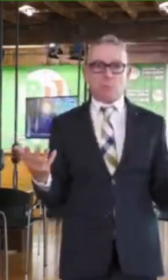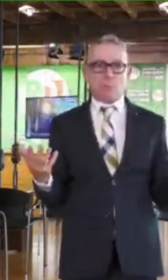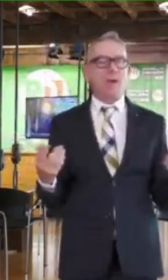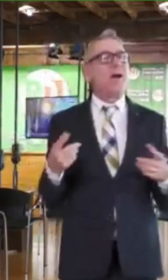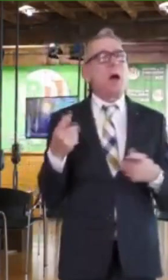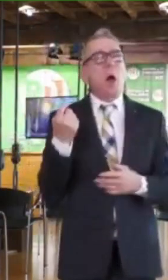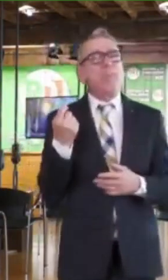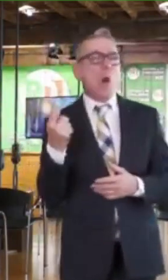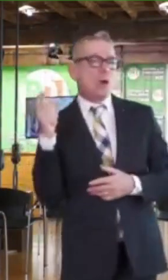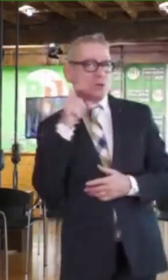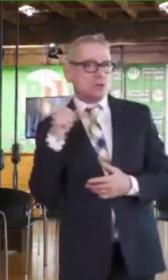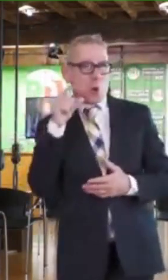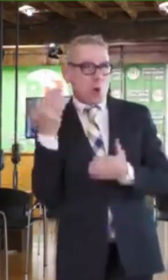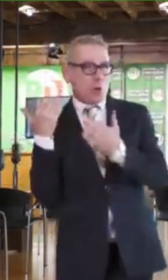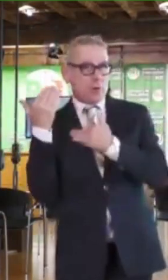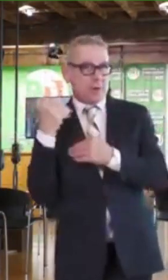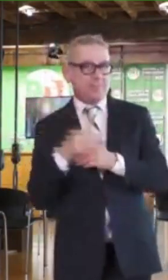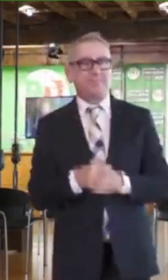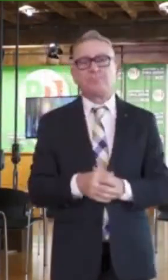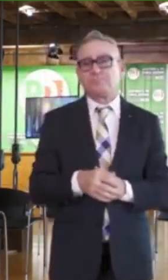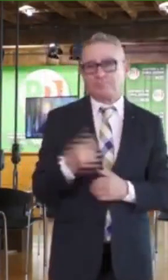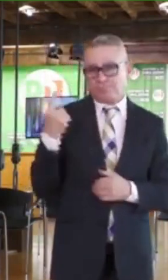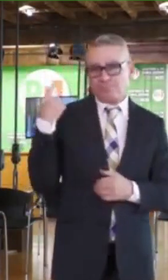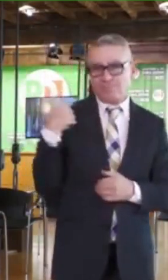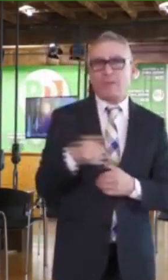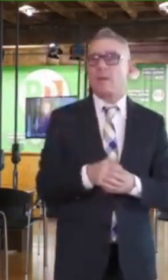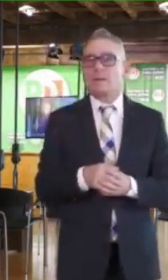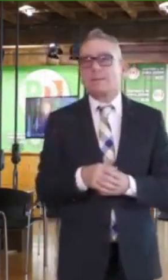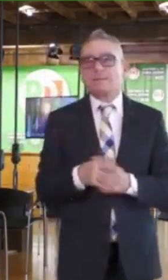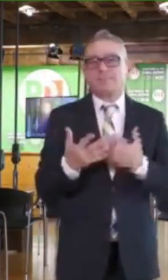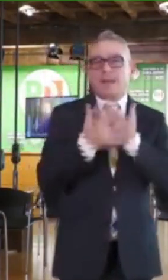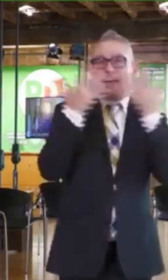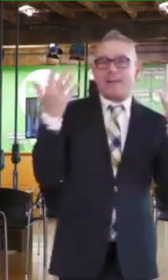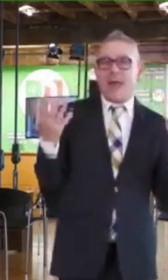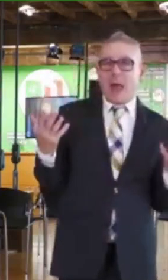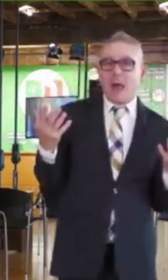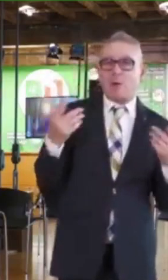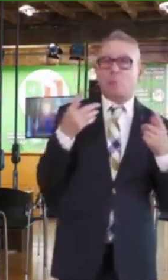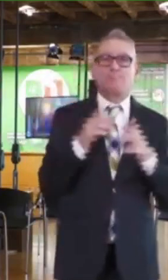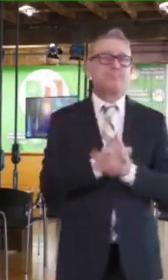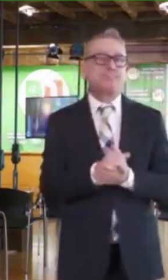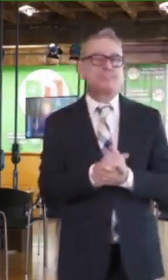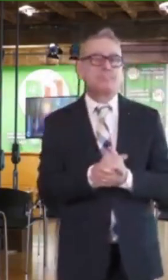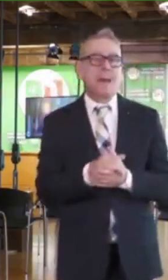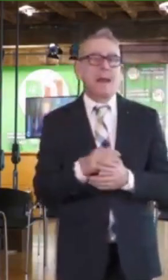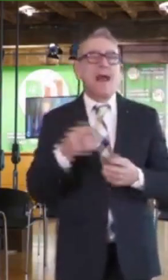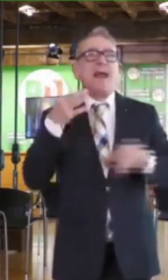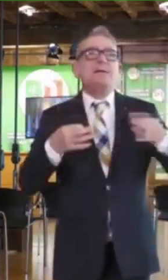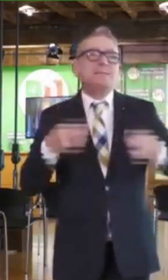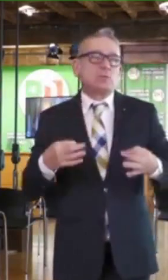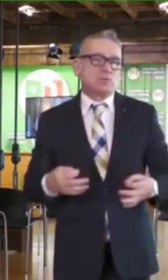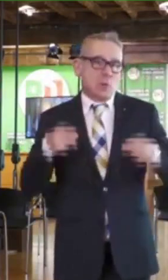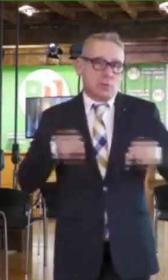confusa un atteggiamento rispettoso nei confronti delle istituzioni da parte nostra con un'idea che il